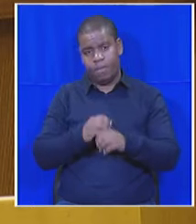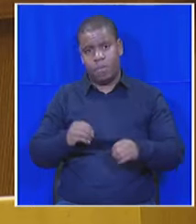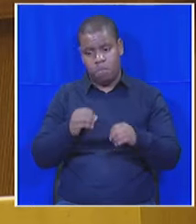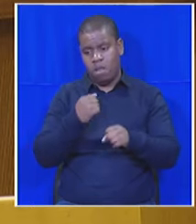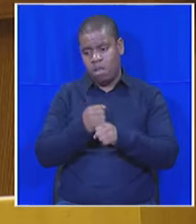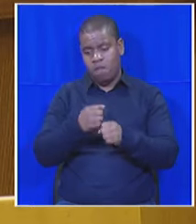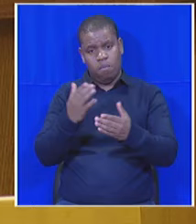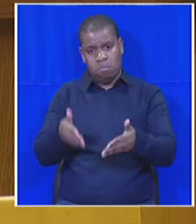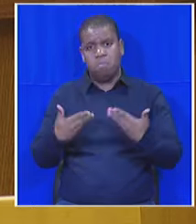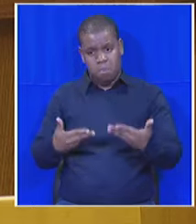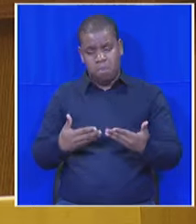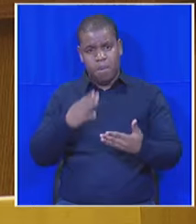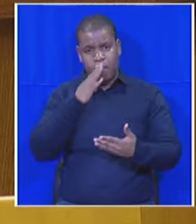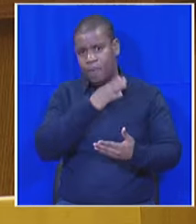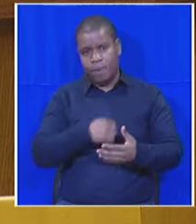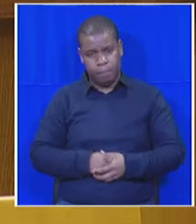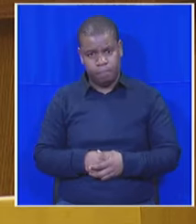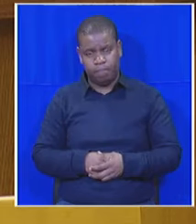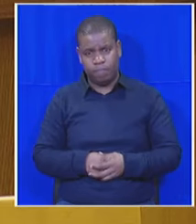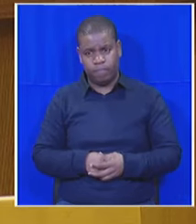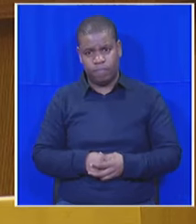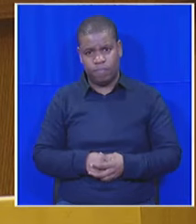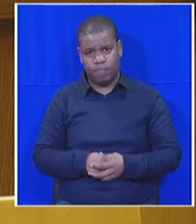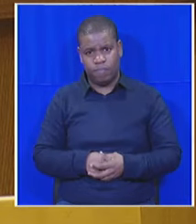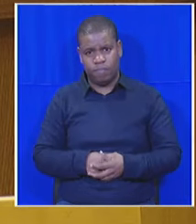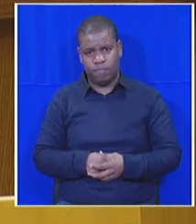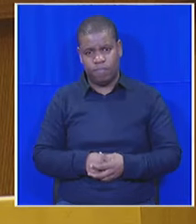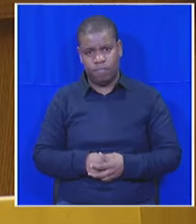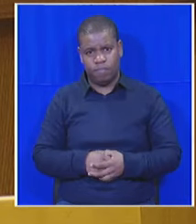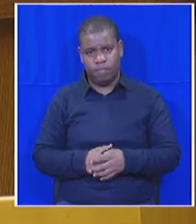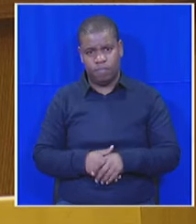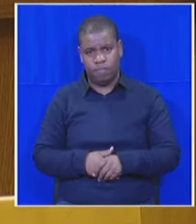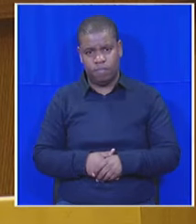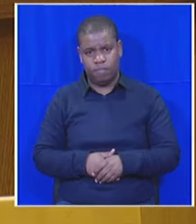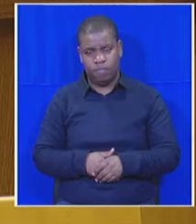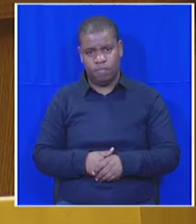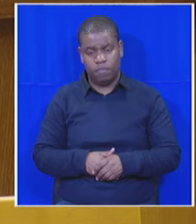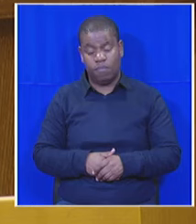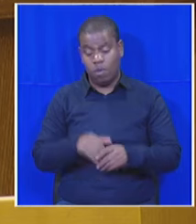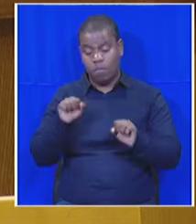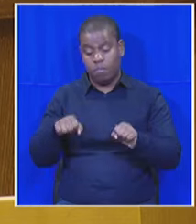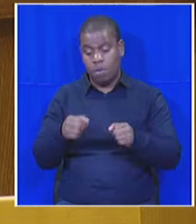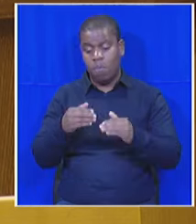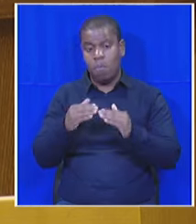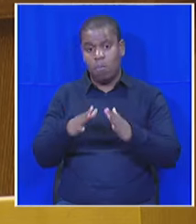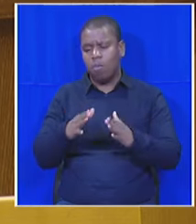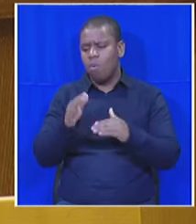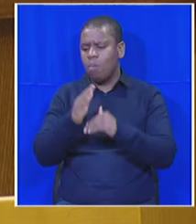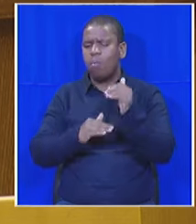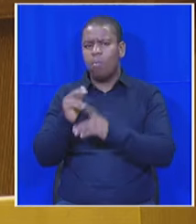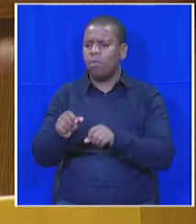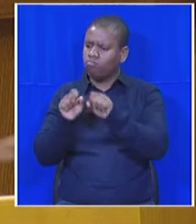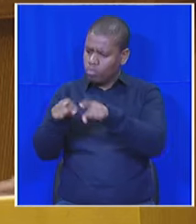bathetha ngazo zakhiwa ngabo silungisa zona ngoku bazoma basixelela uba abaluxhasi oluxhoxelo